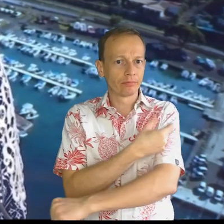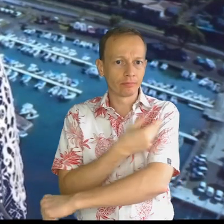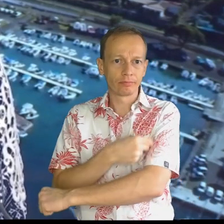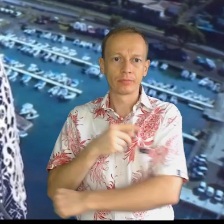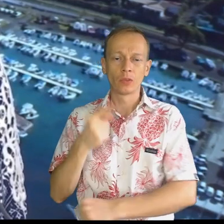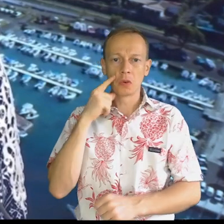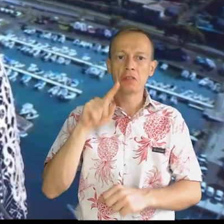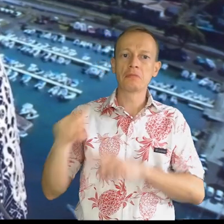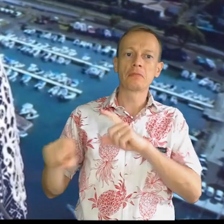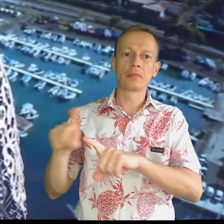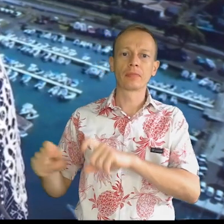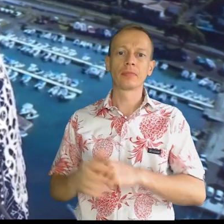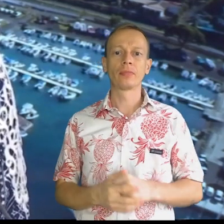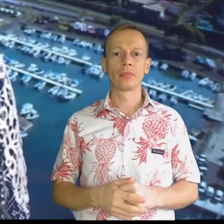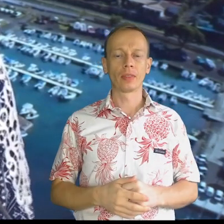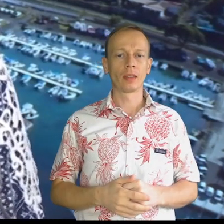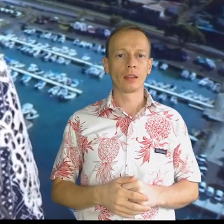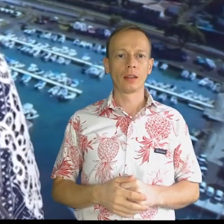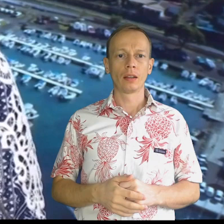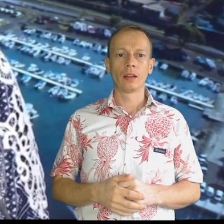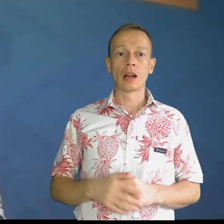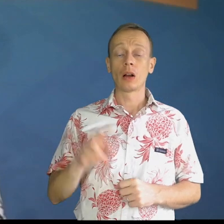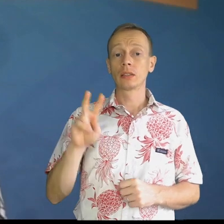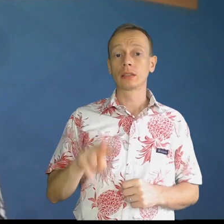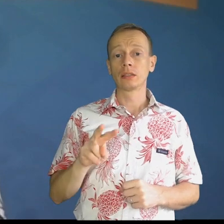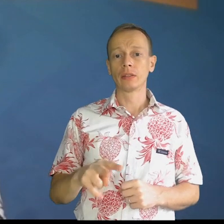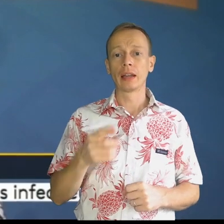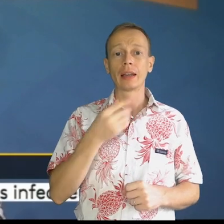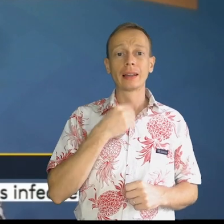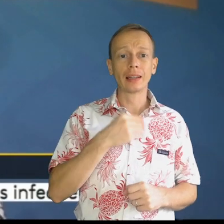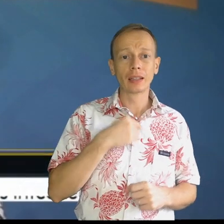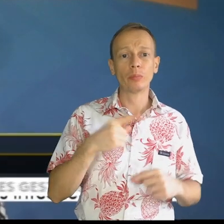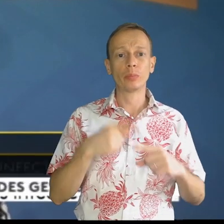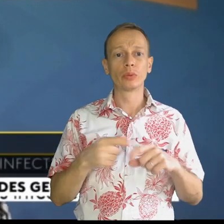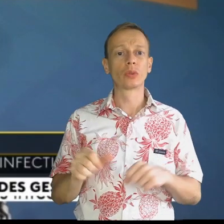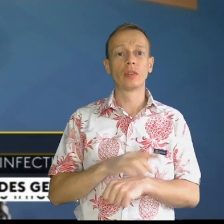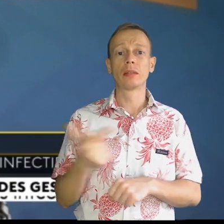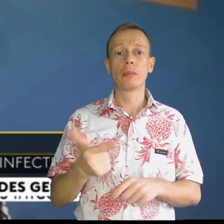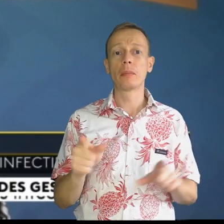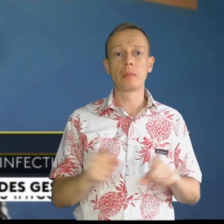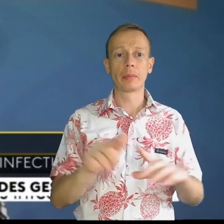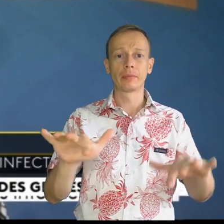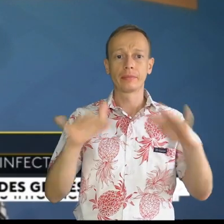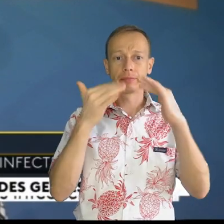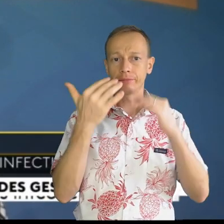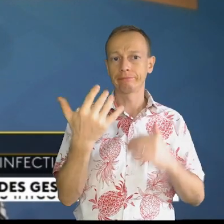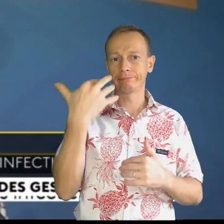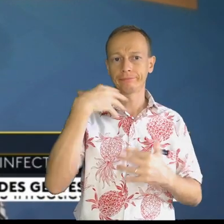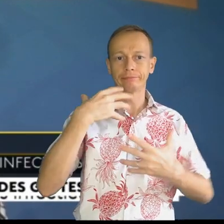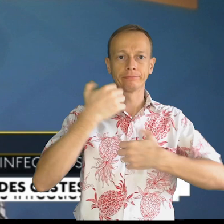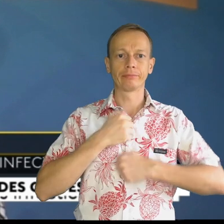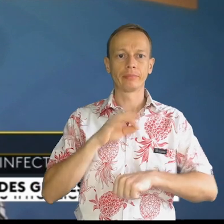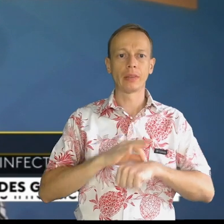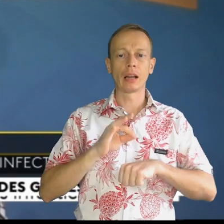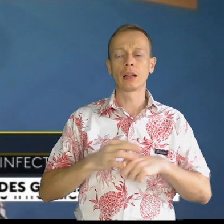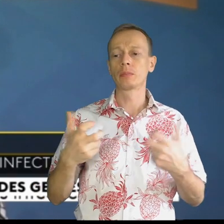Il était interviewé par Ibrahim Amenadi. Ce sont tous les deux des virus respiratoires. Donc ils se transmettent de la même manière,